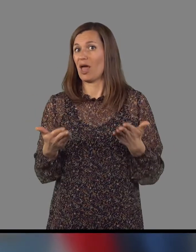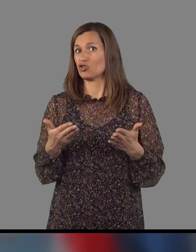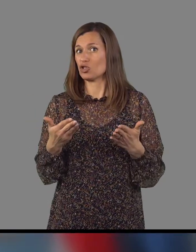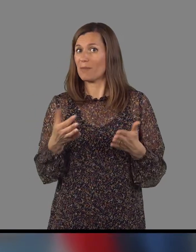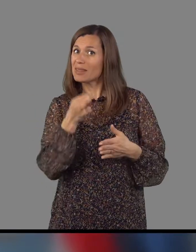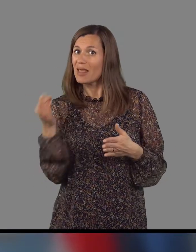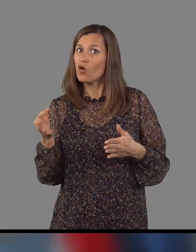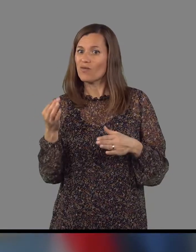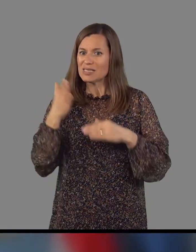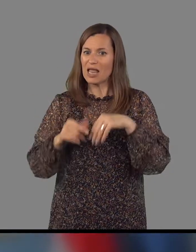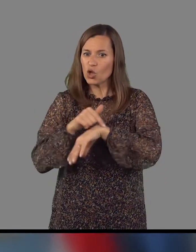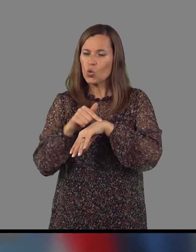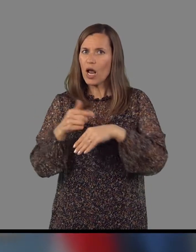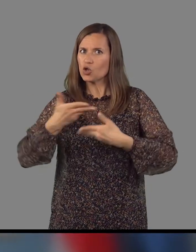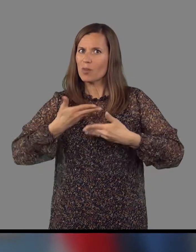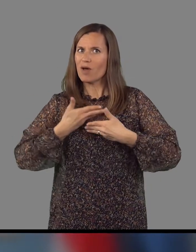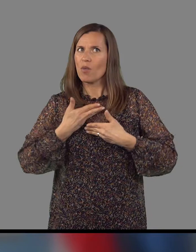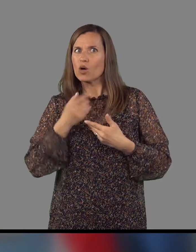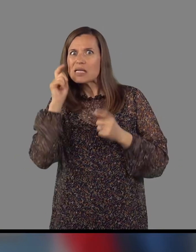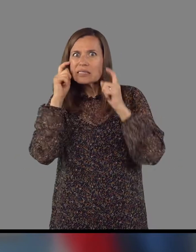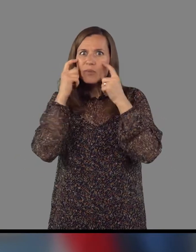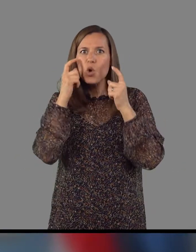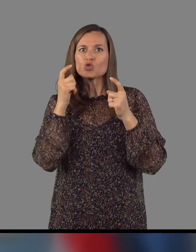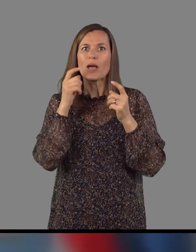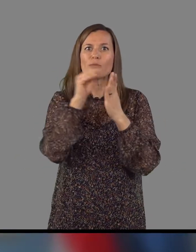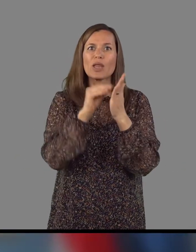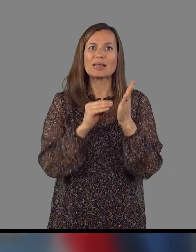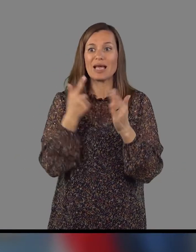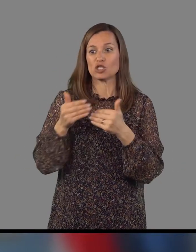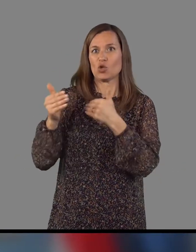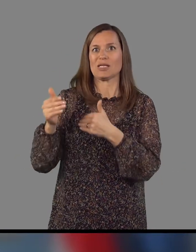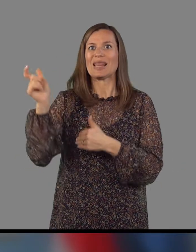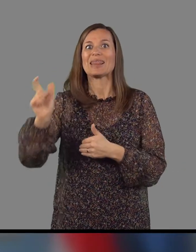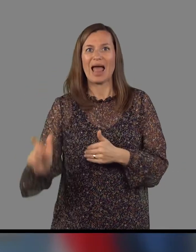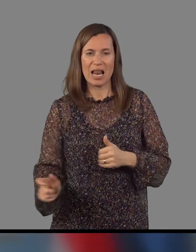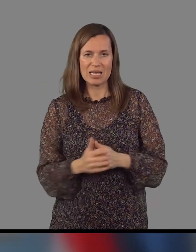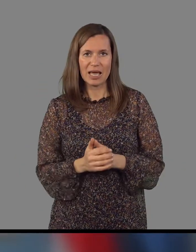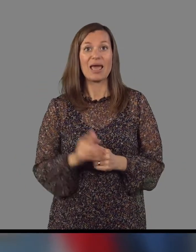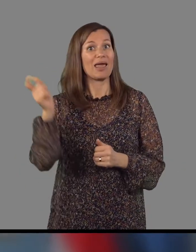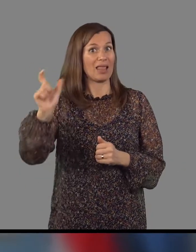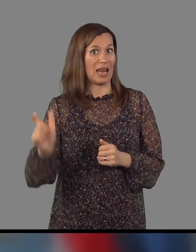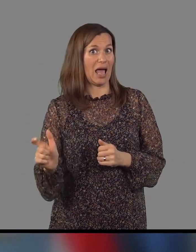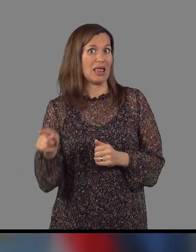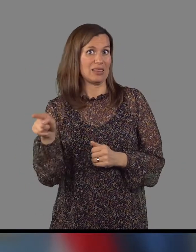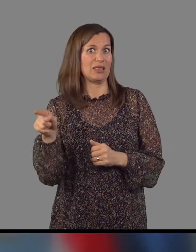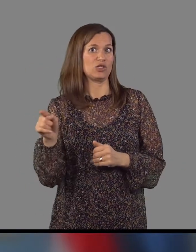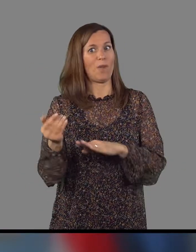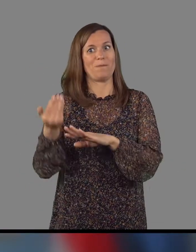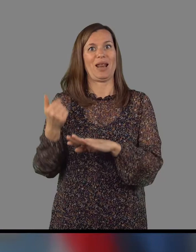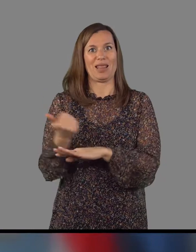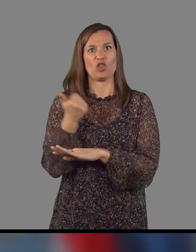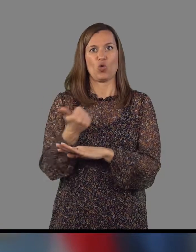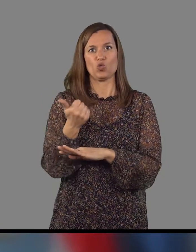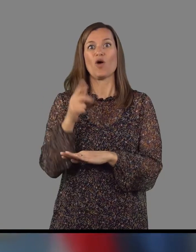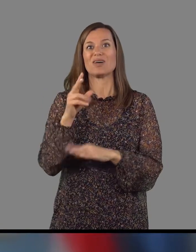dnevu oziroma v zadnjih urah precej zaskrbljujoče podatke iz sosednje Italije. Tako so italijanski kolegi pred kakšno